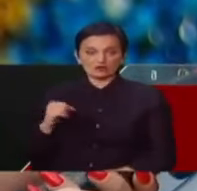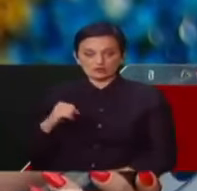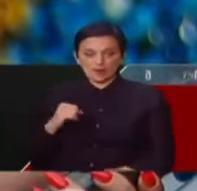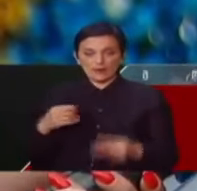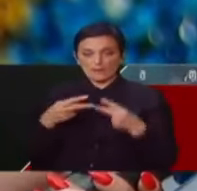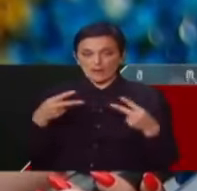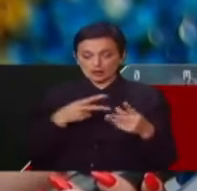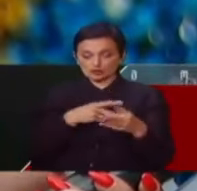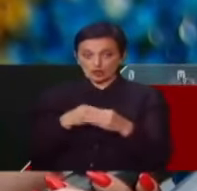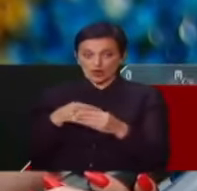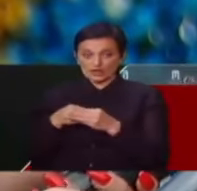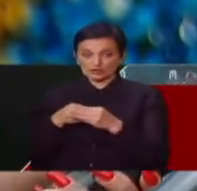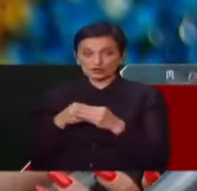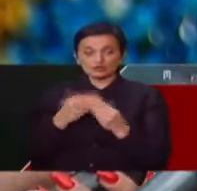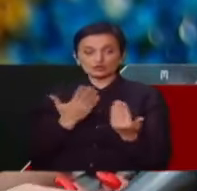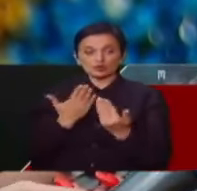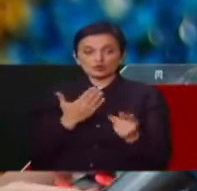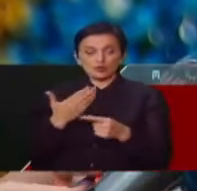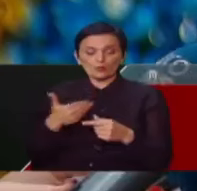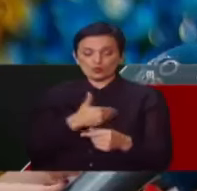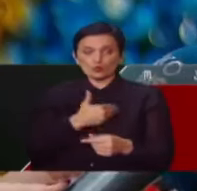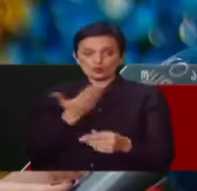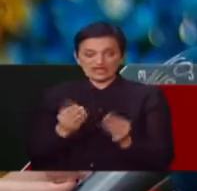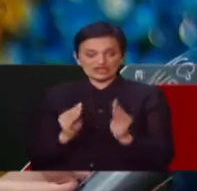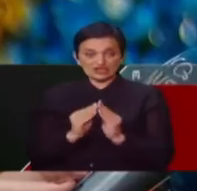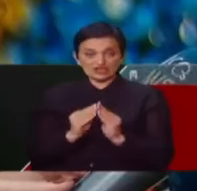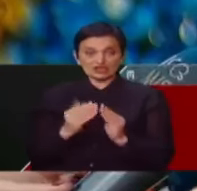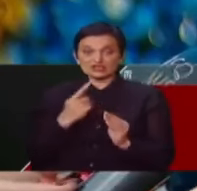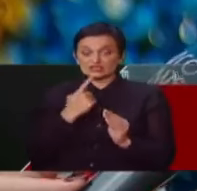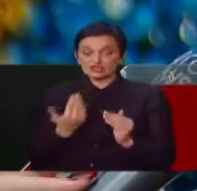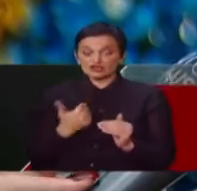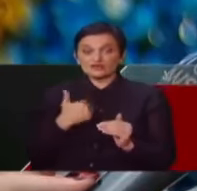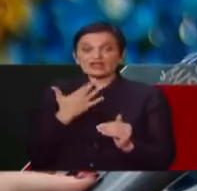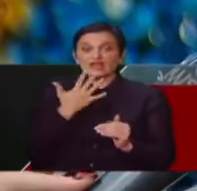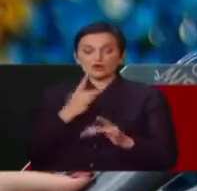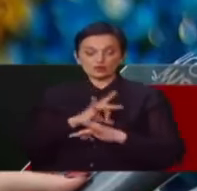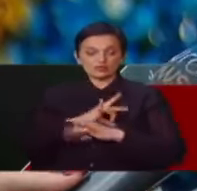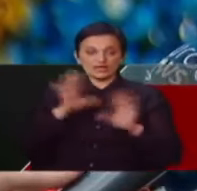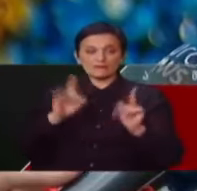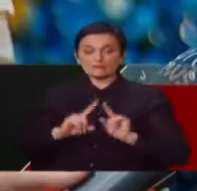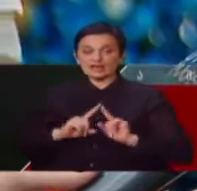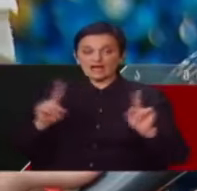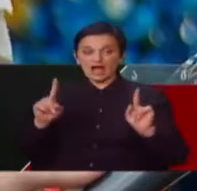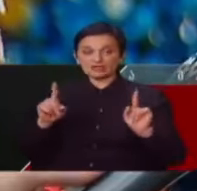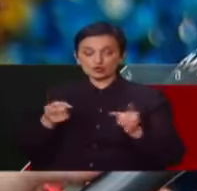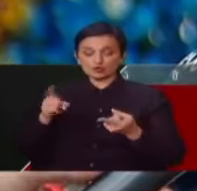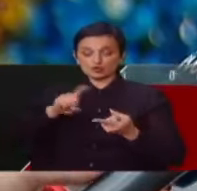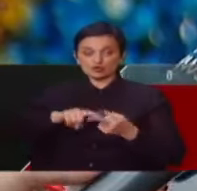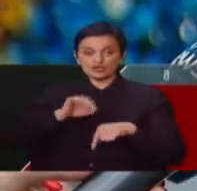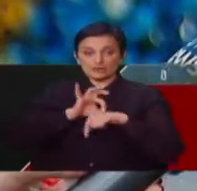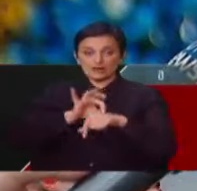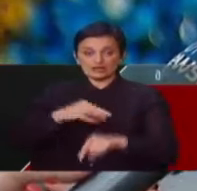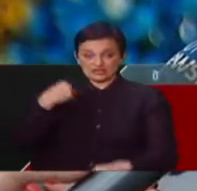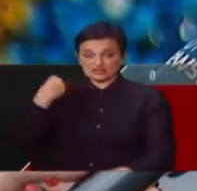და პარტნიორებთან ერთად, რომლებსაც ვუსურვებთ იგივეს. წელს ჩვენი ეროვნული დღესასწაული განსაკუთრებულ კონტექსტში იმართება,